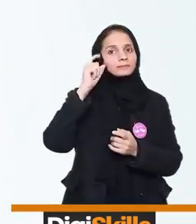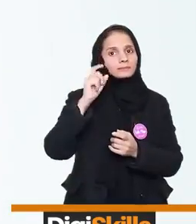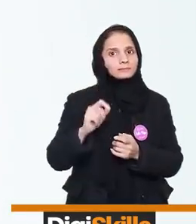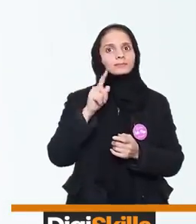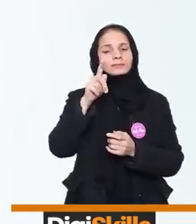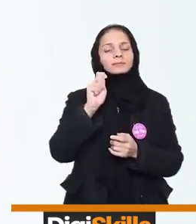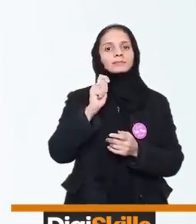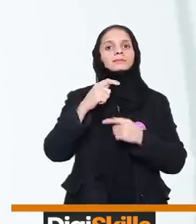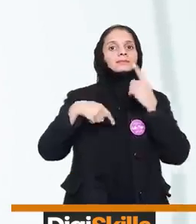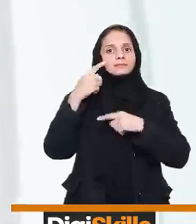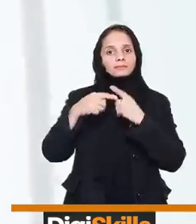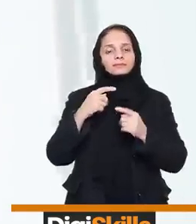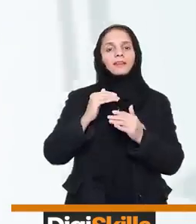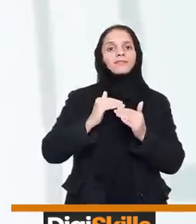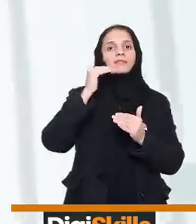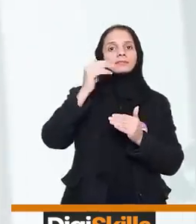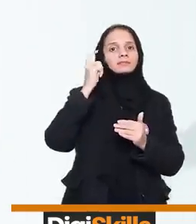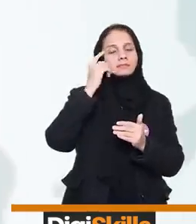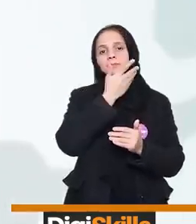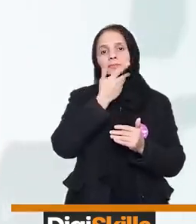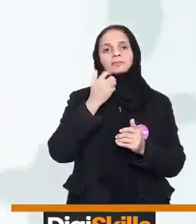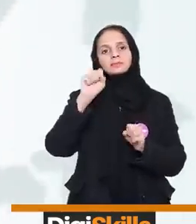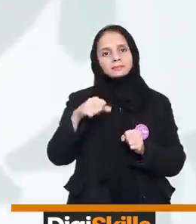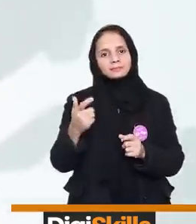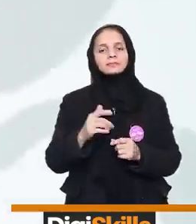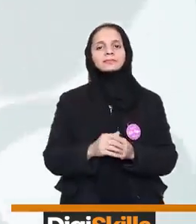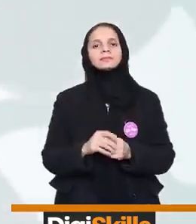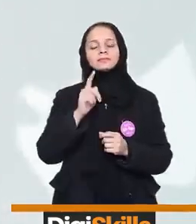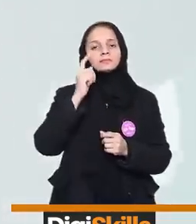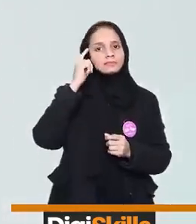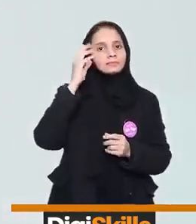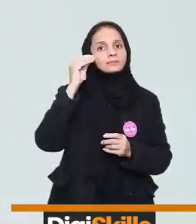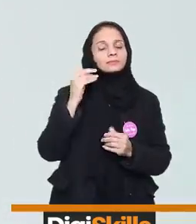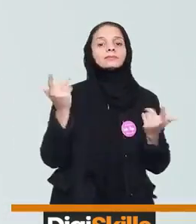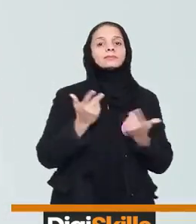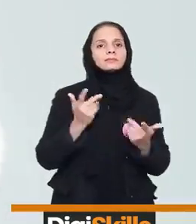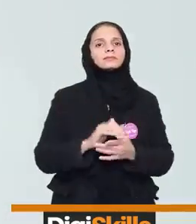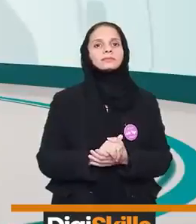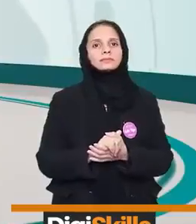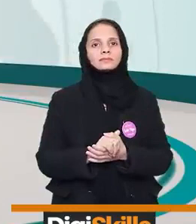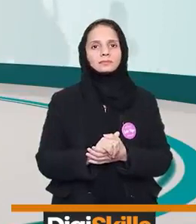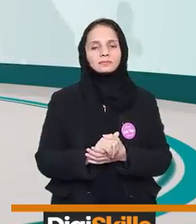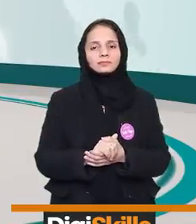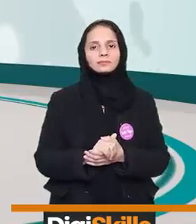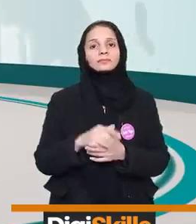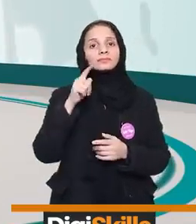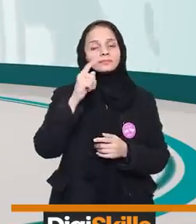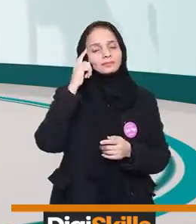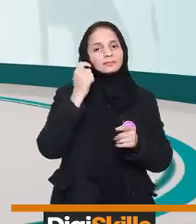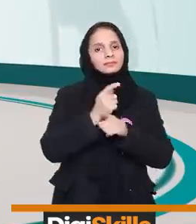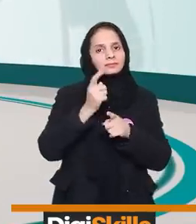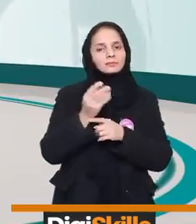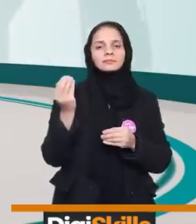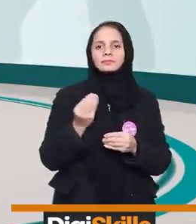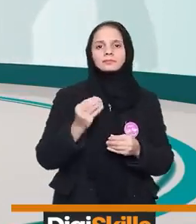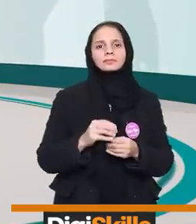انڈرسٹینڈ what your employer اور client wants، اس کی سائیکالوجی کو سمجھنا. یہ آپ کو تجربے کے ساتھ آئے